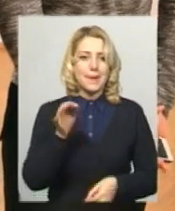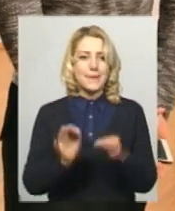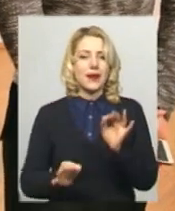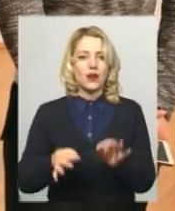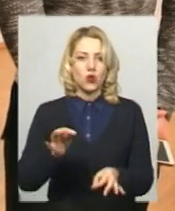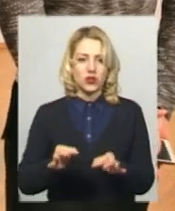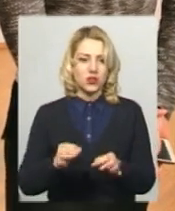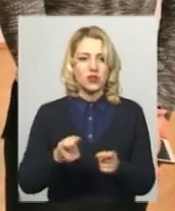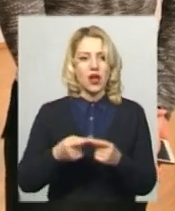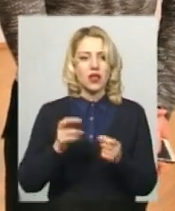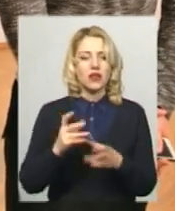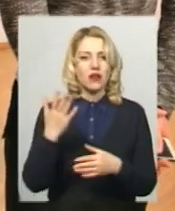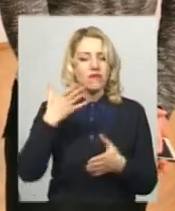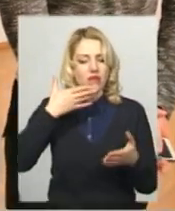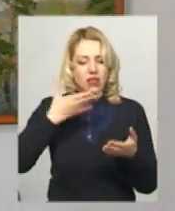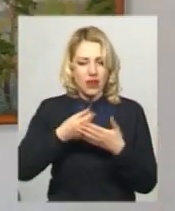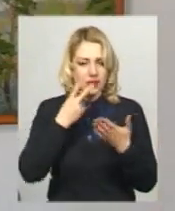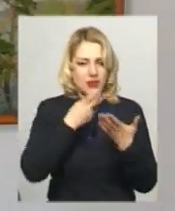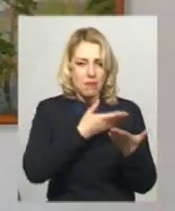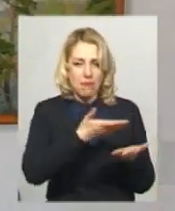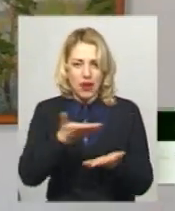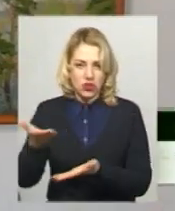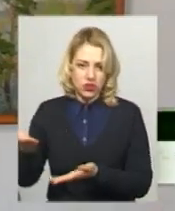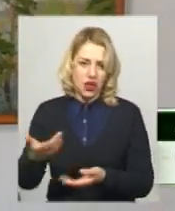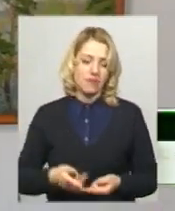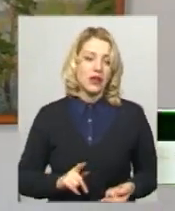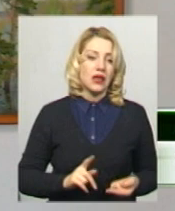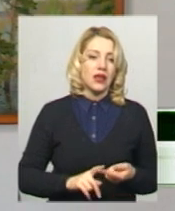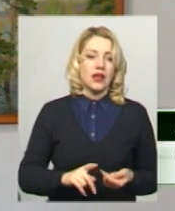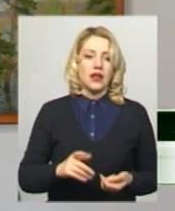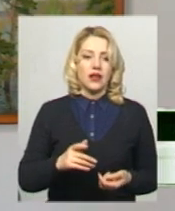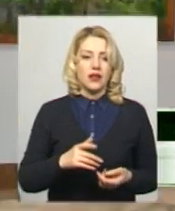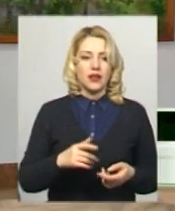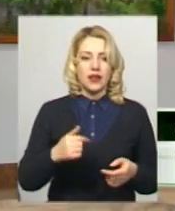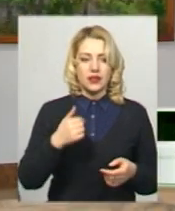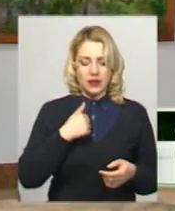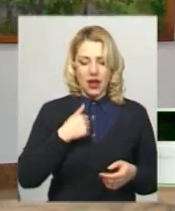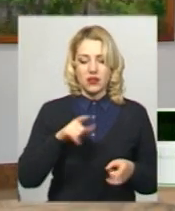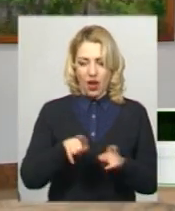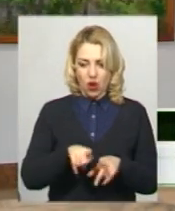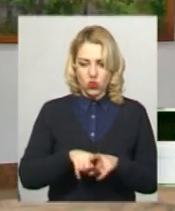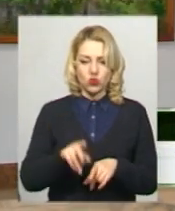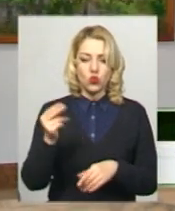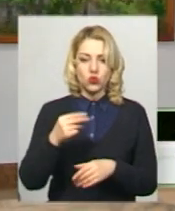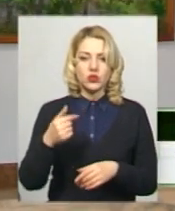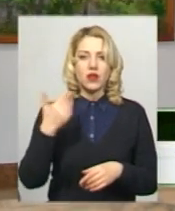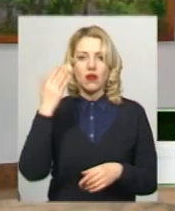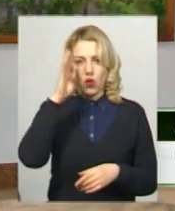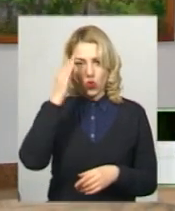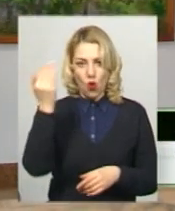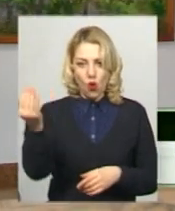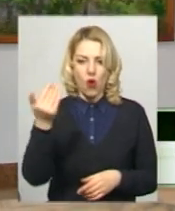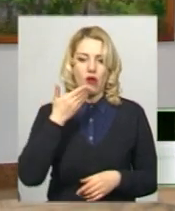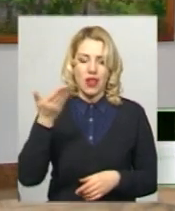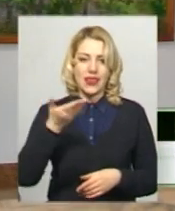природність, а з другої сторони, як його власне бачення. Ну, для мене є честю сюди попасти, тому що я також художник. Його лекція – це ну, для